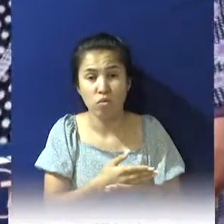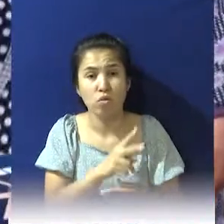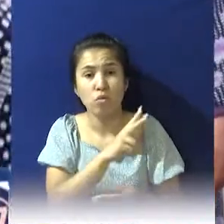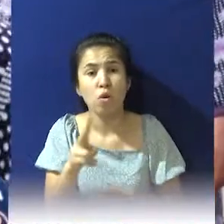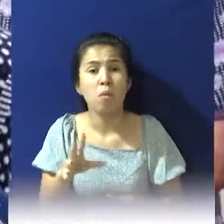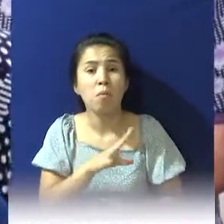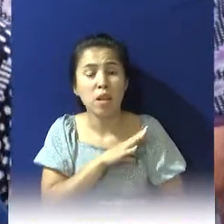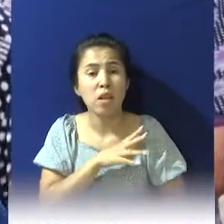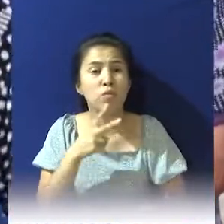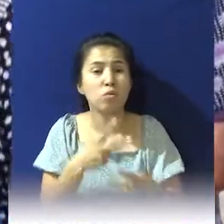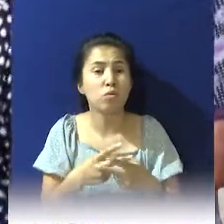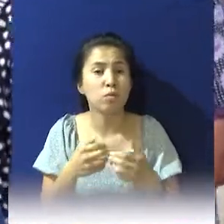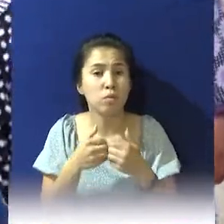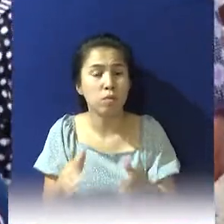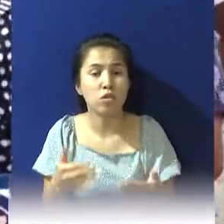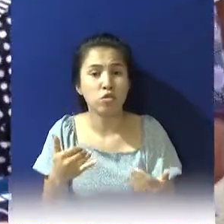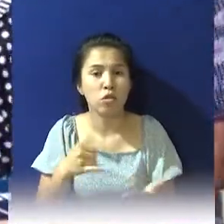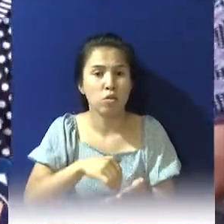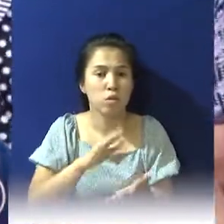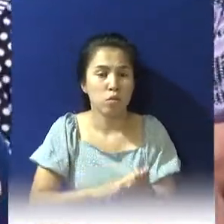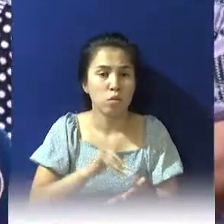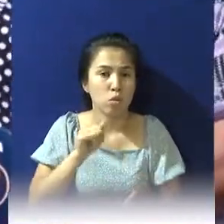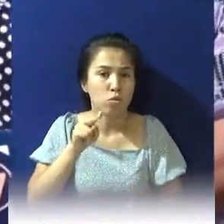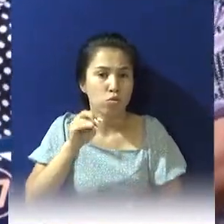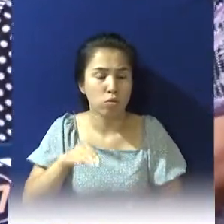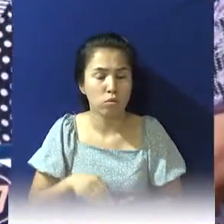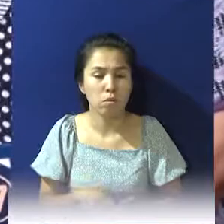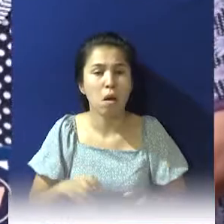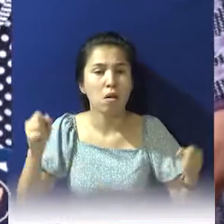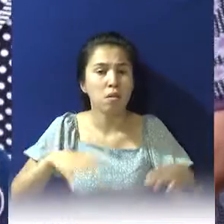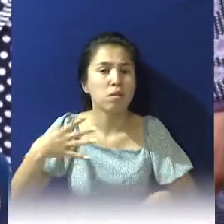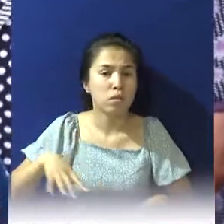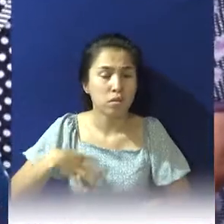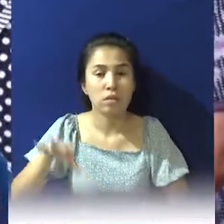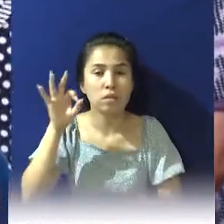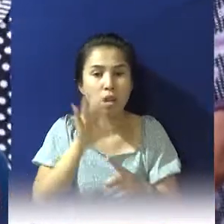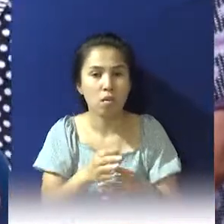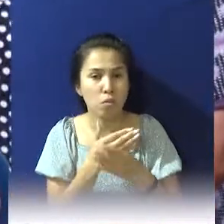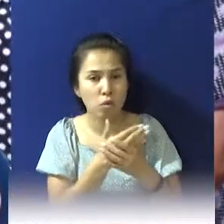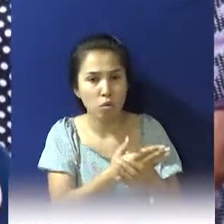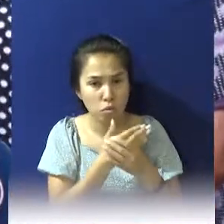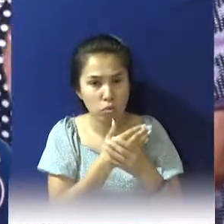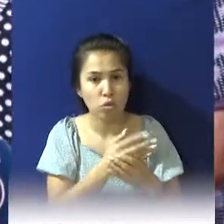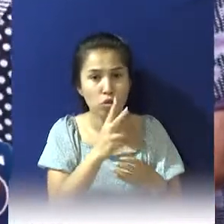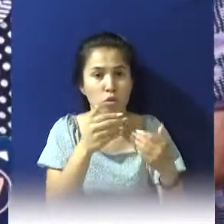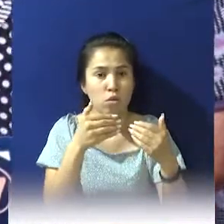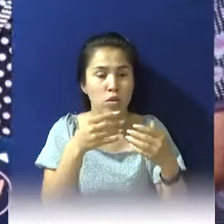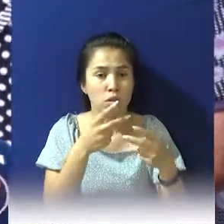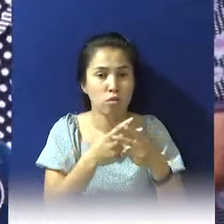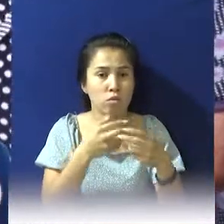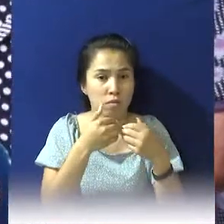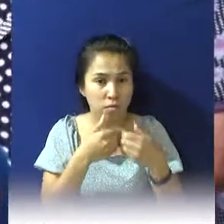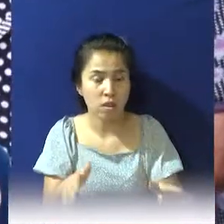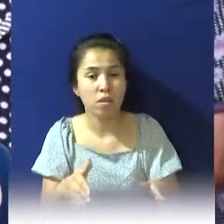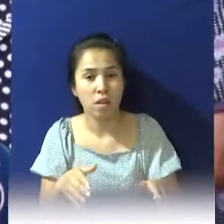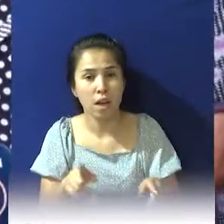Все проживающие здесь в основном люди пожилого возраста со слабым здоровьем. Такси к нам не ездят. Говорят, плохие дороги. Скорая